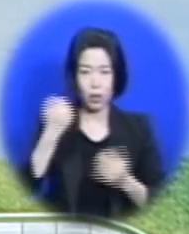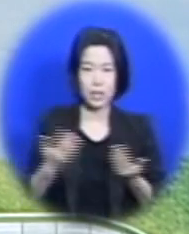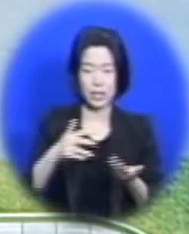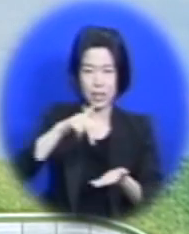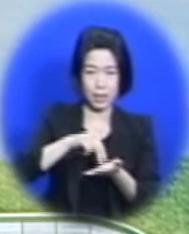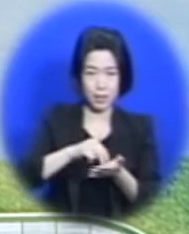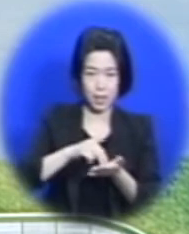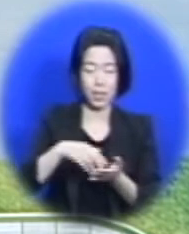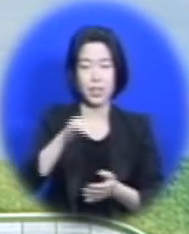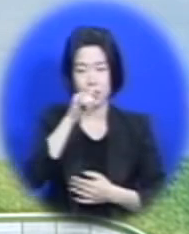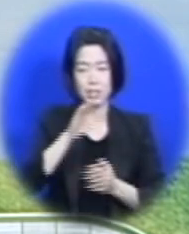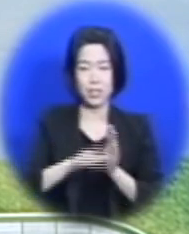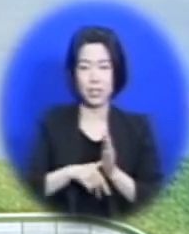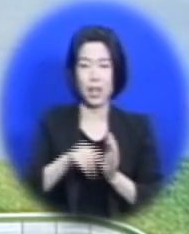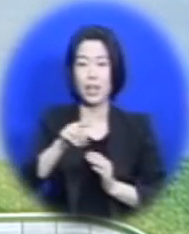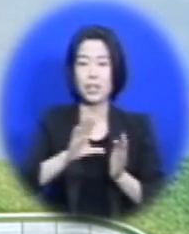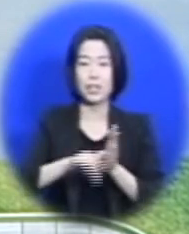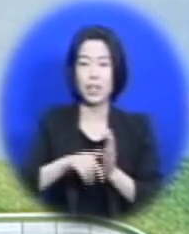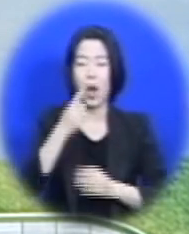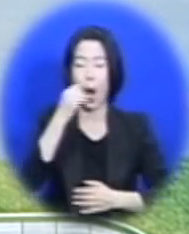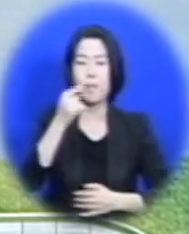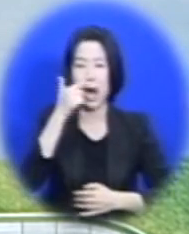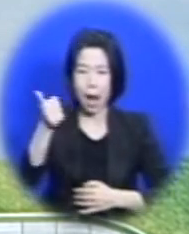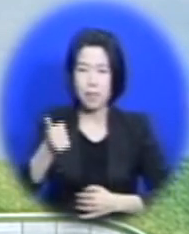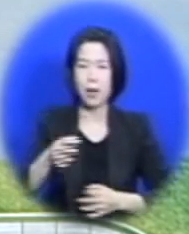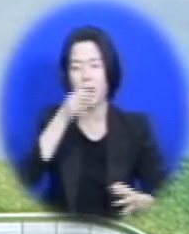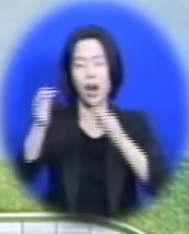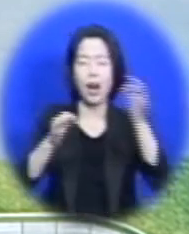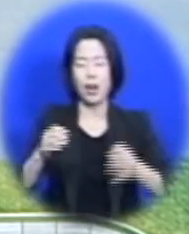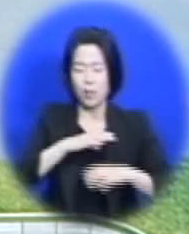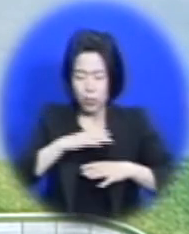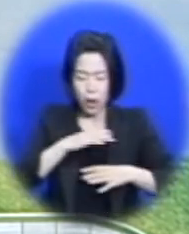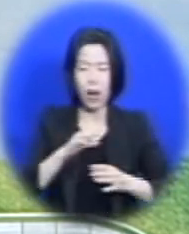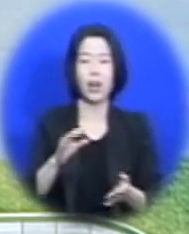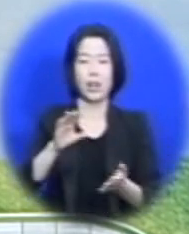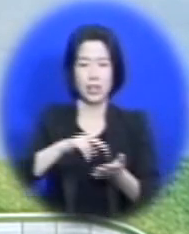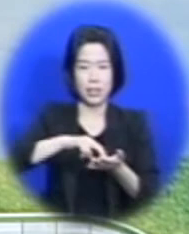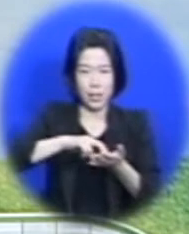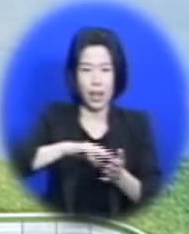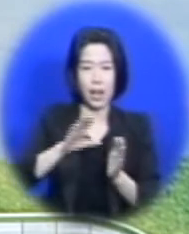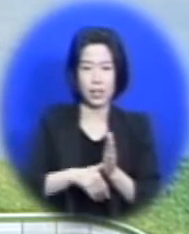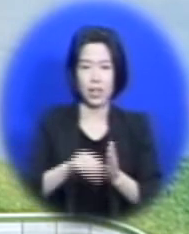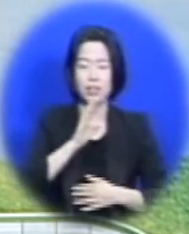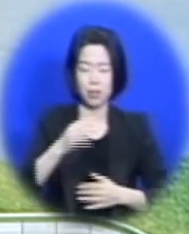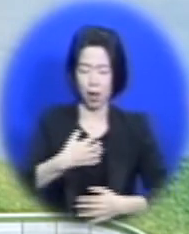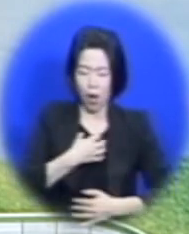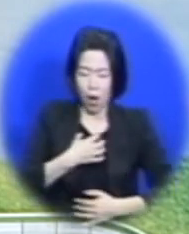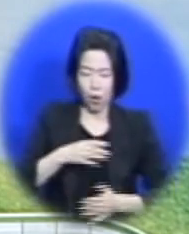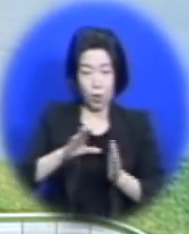때 그때 엄마 아빠 소리 지르면서 막 무서워서 떨 때 정말 위기 상황일